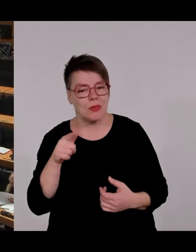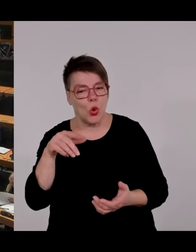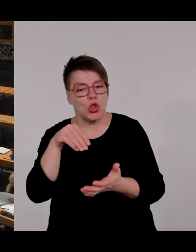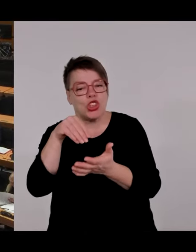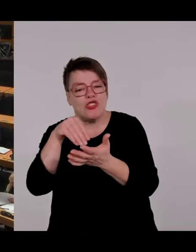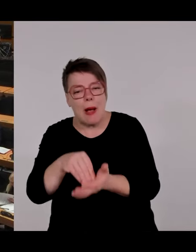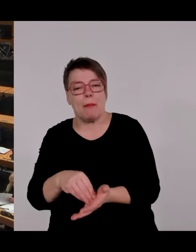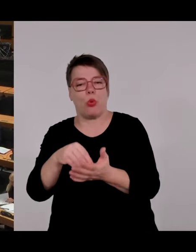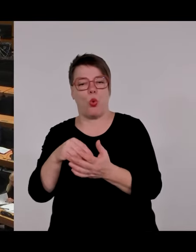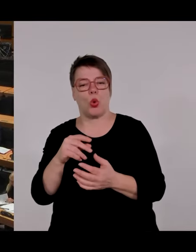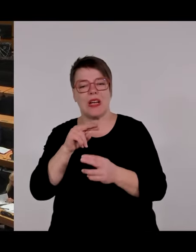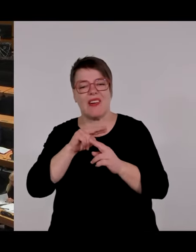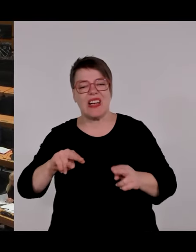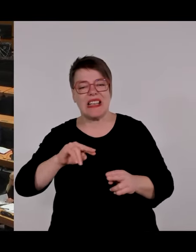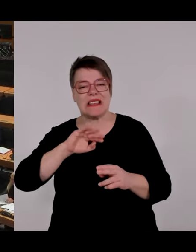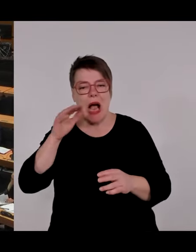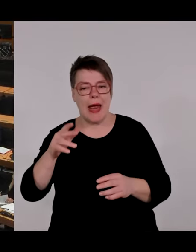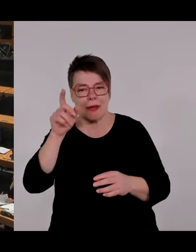Und